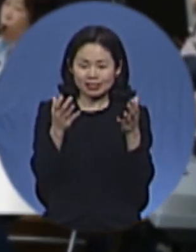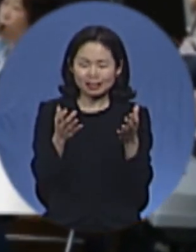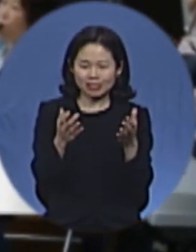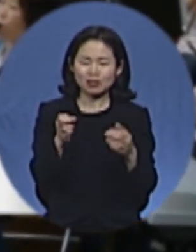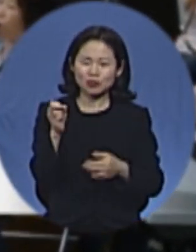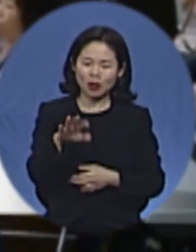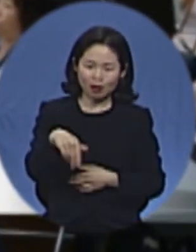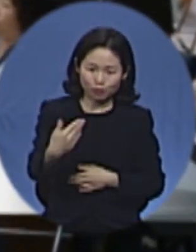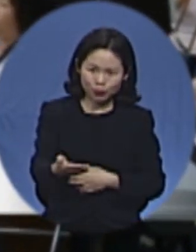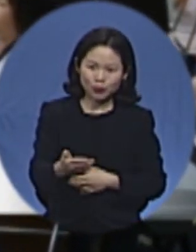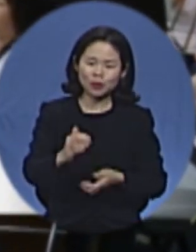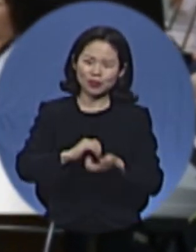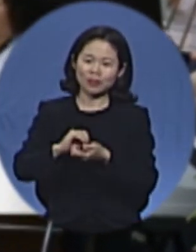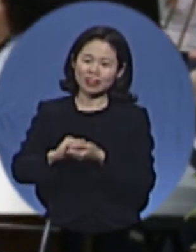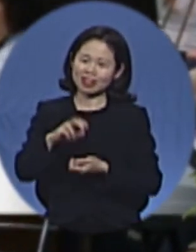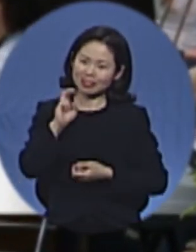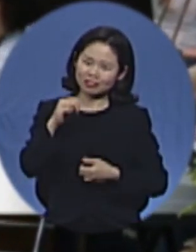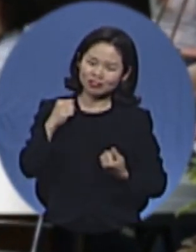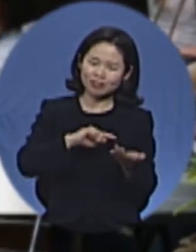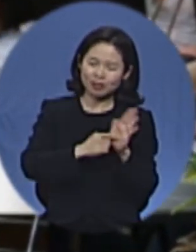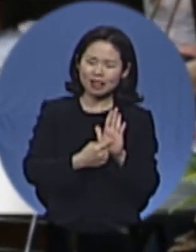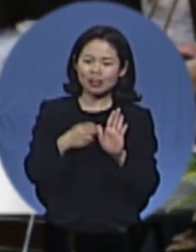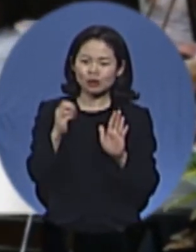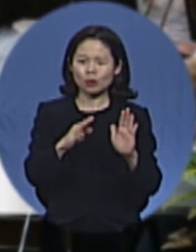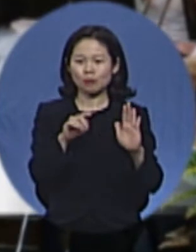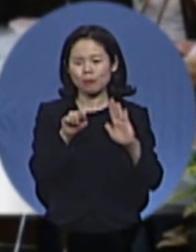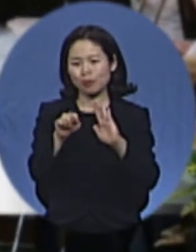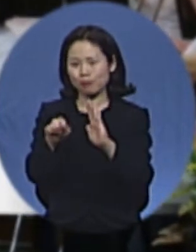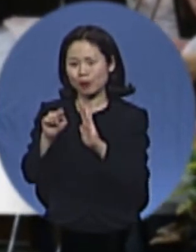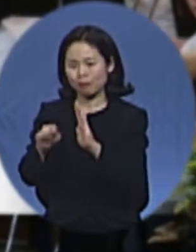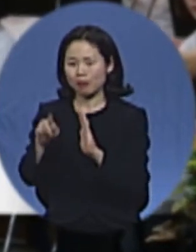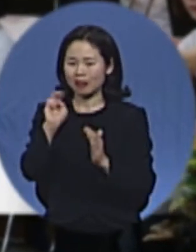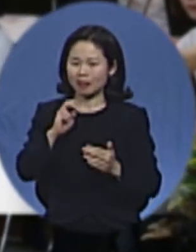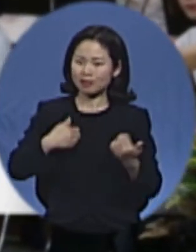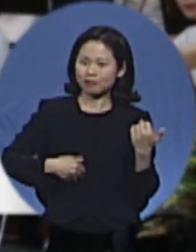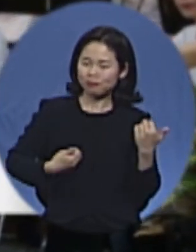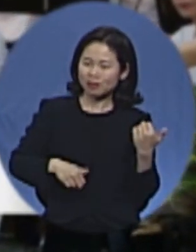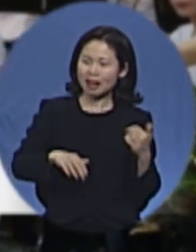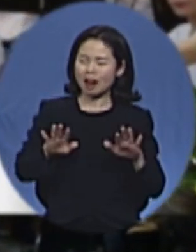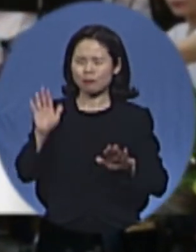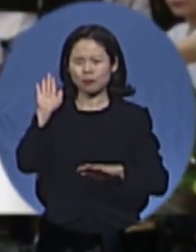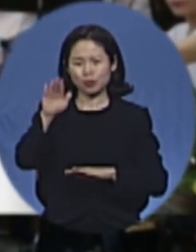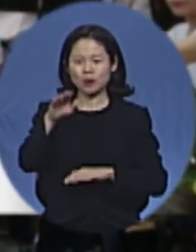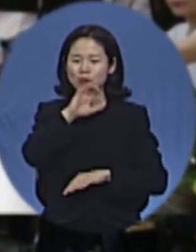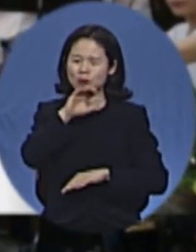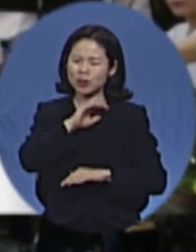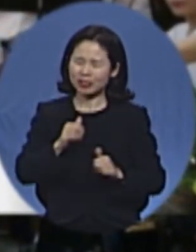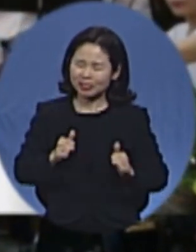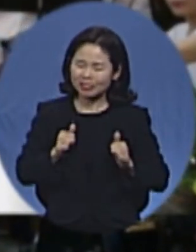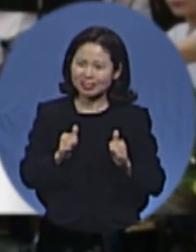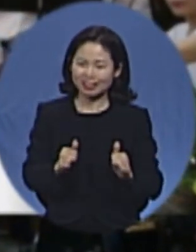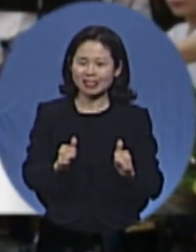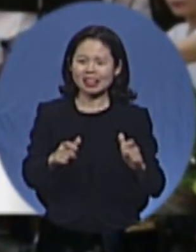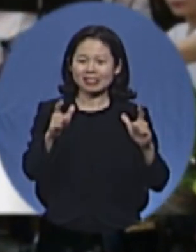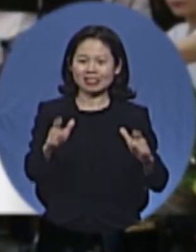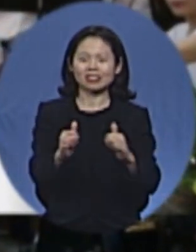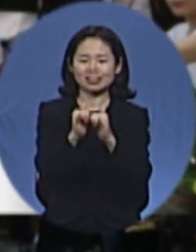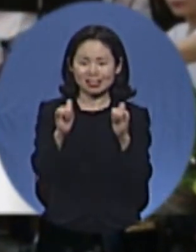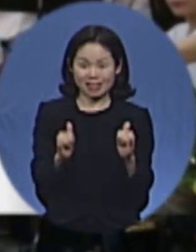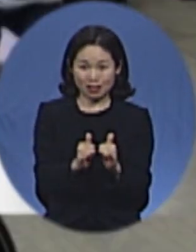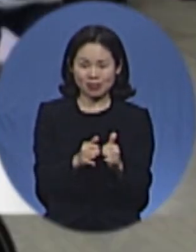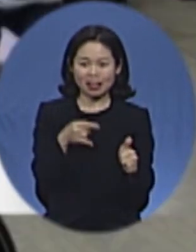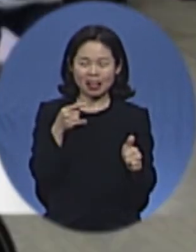정기연주회, 찾아가는 음악공연 등을 목표로 실력을 더욱 갈고 닦아 지역주민들에게 아름다운 하모니를